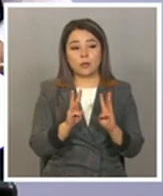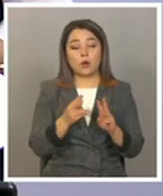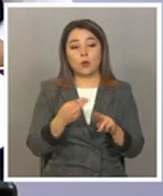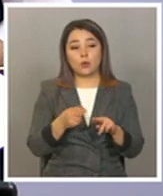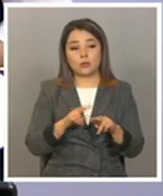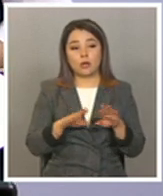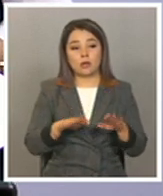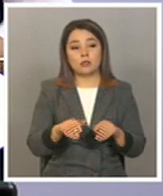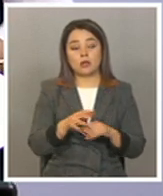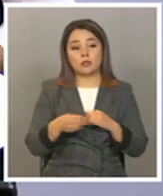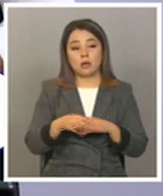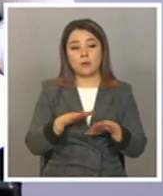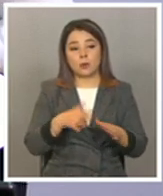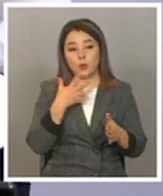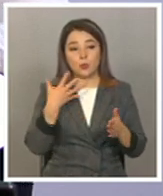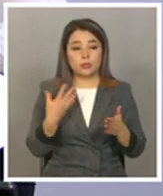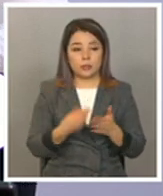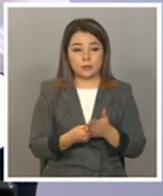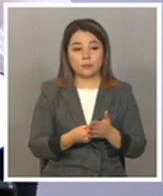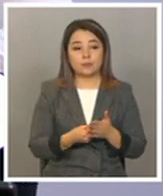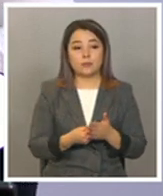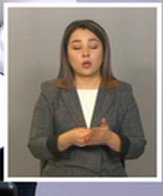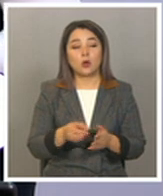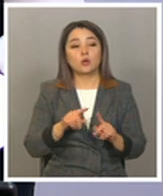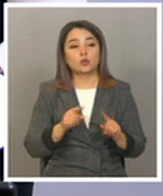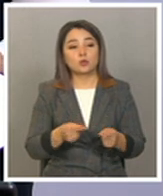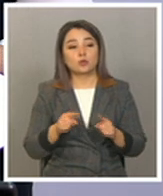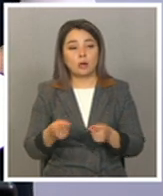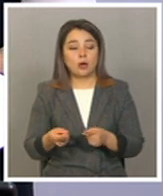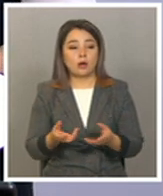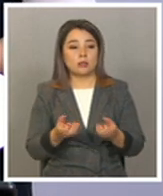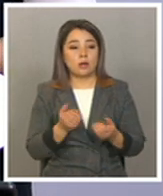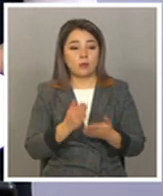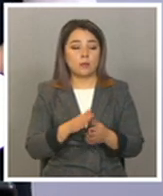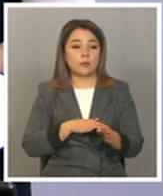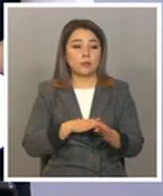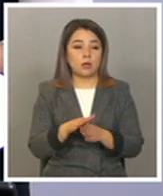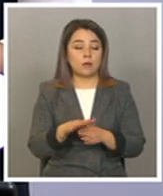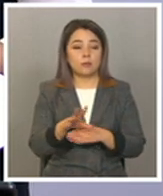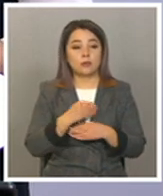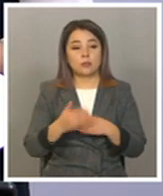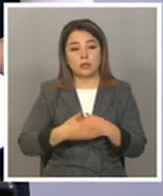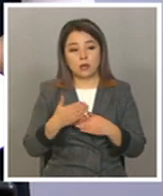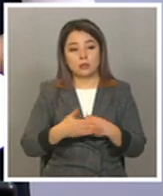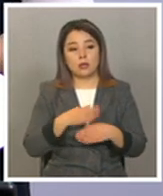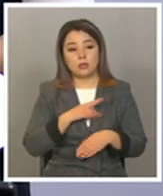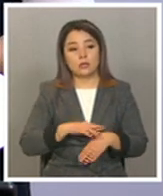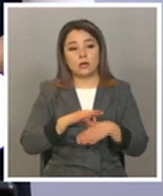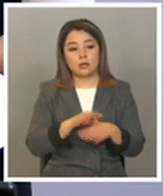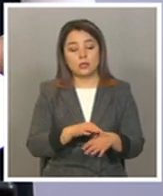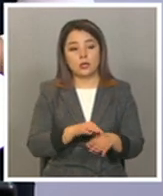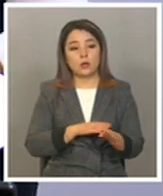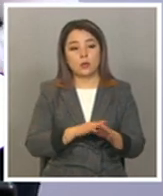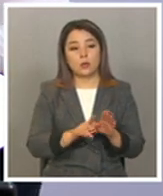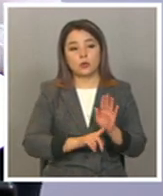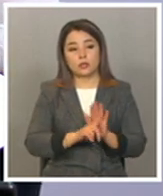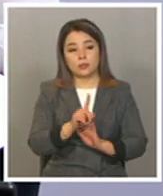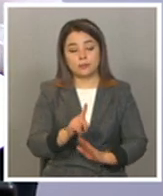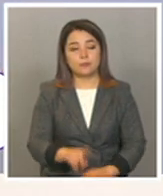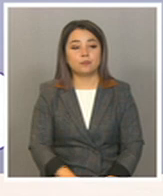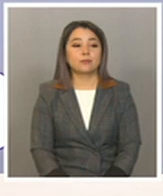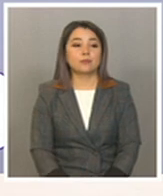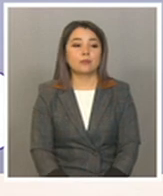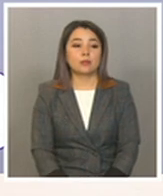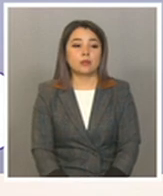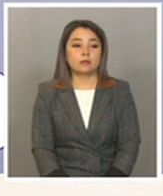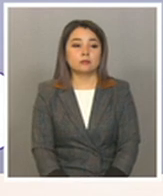жат жерліктердің өздерін тұтқынға алып, жаппай жазалау әрекеттеріне көшті.